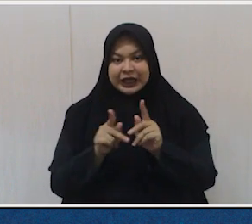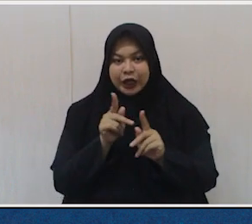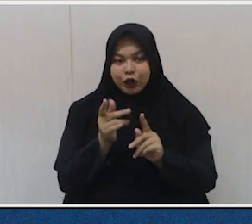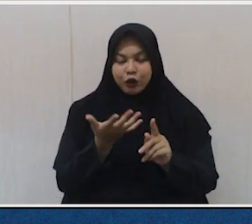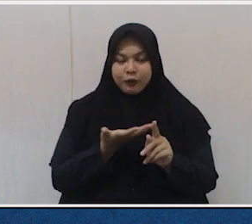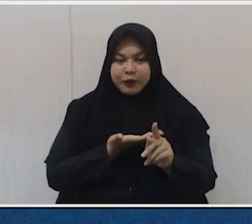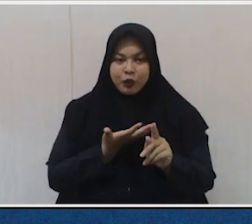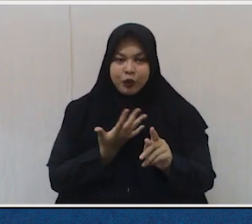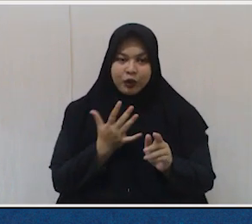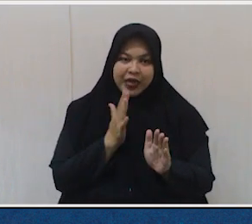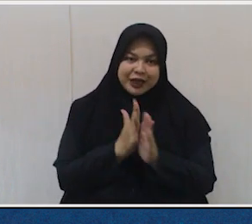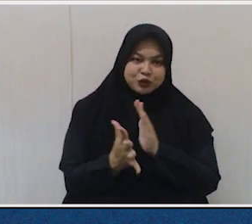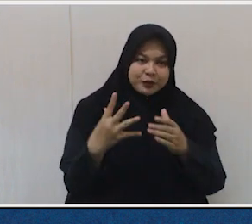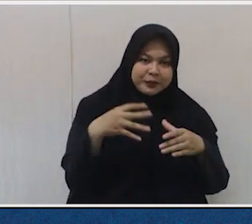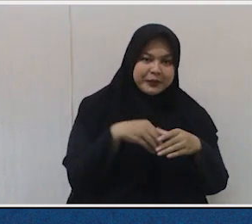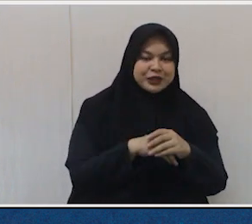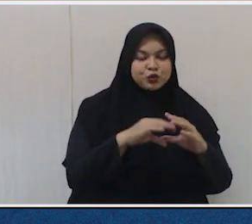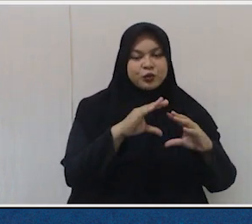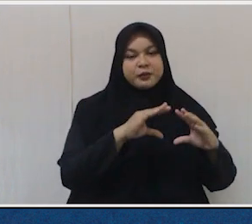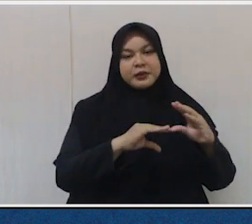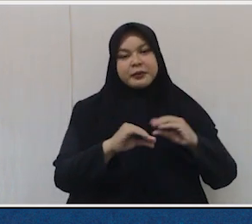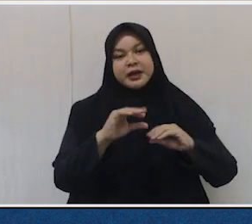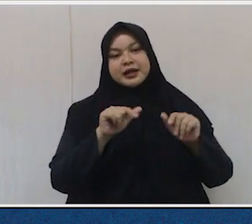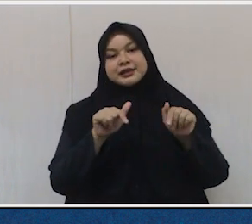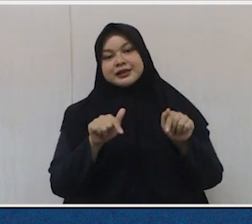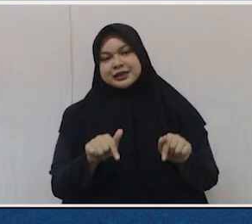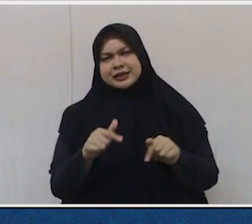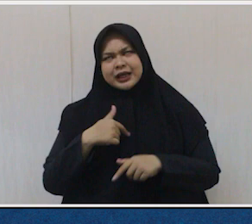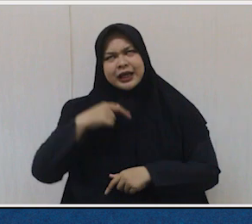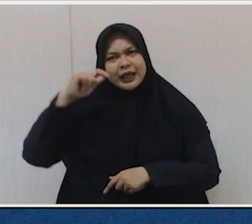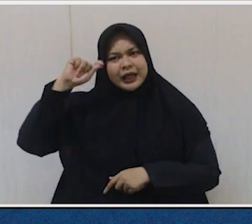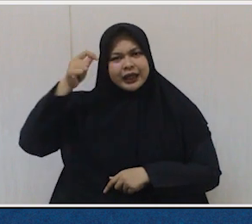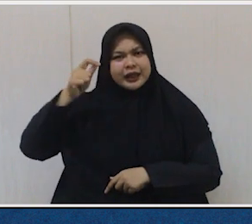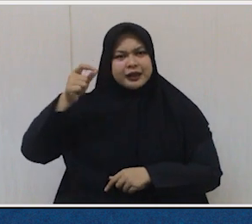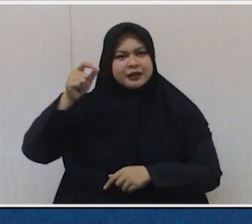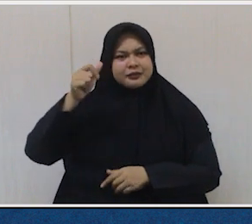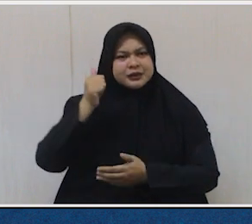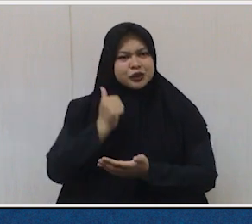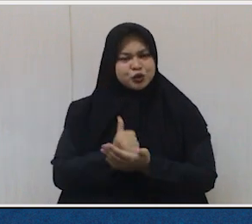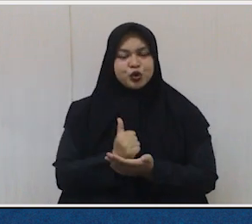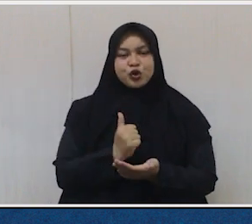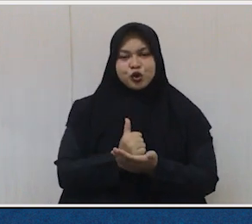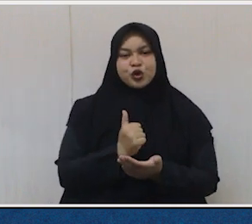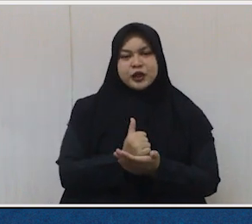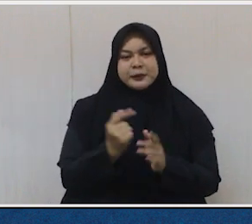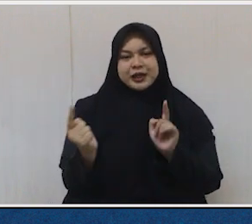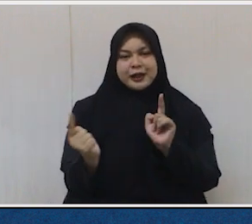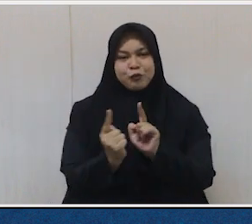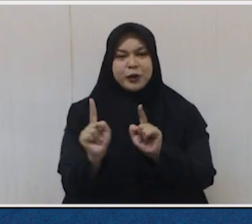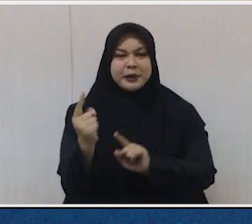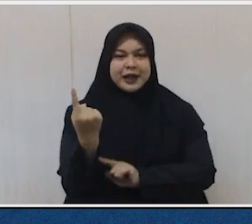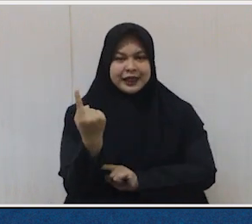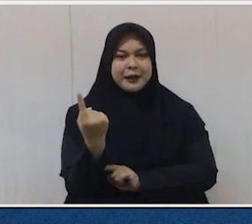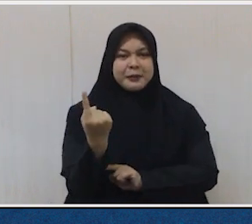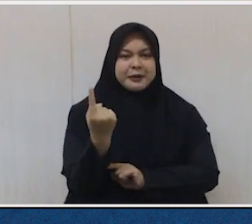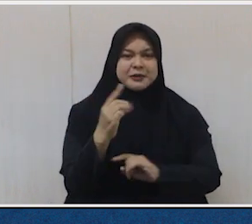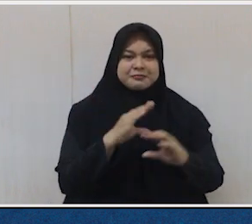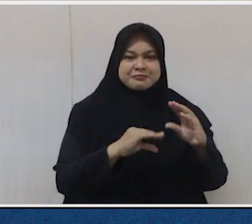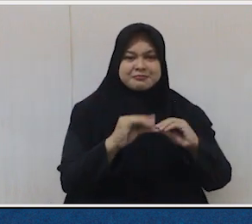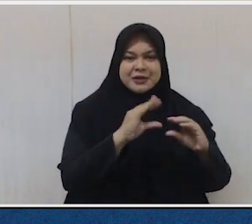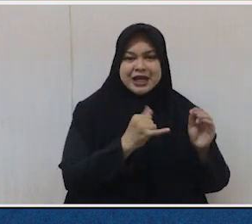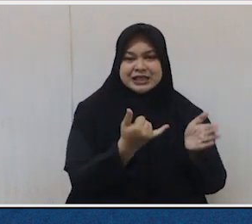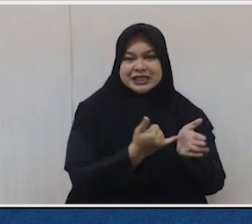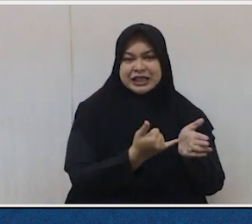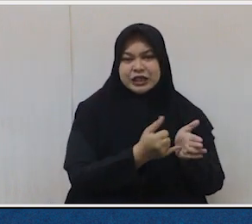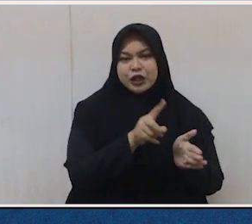langsung masuk ke pembahasannya memang saya ingat betul ahst itu J sendiri